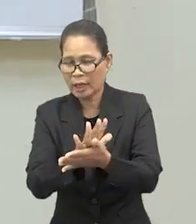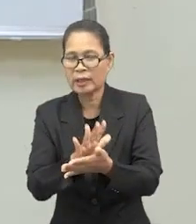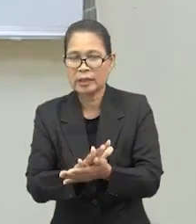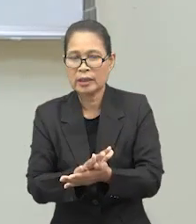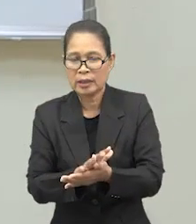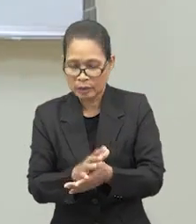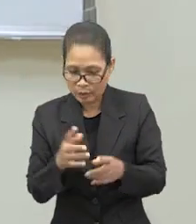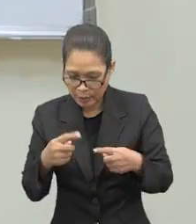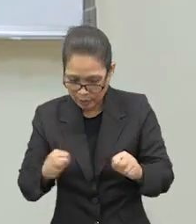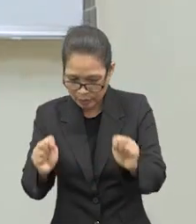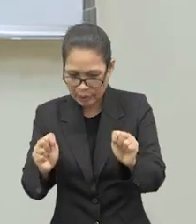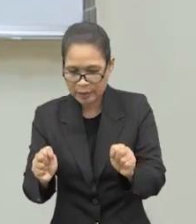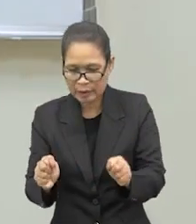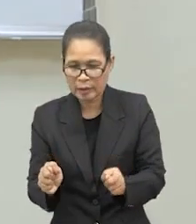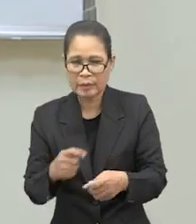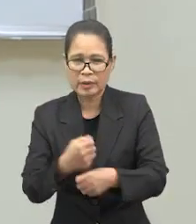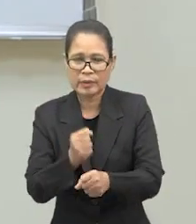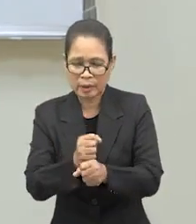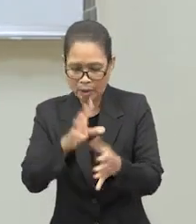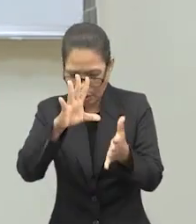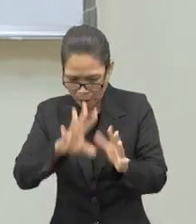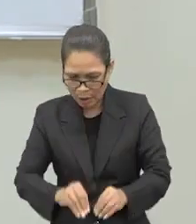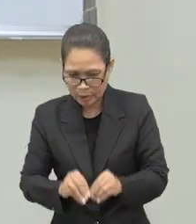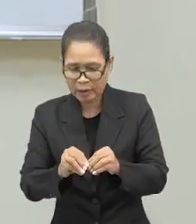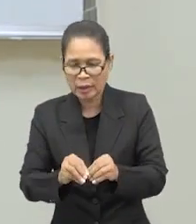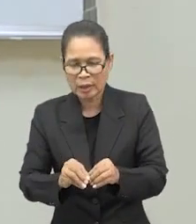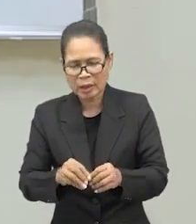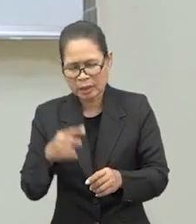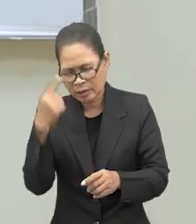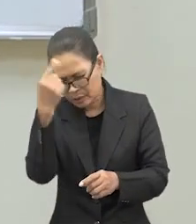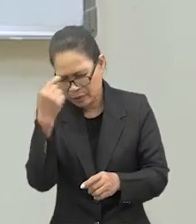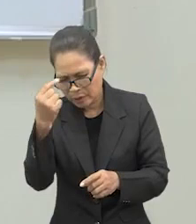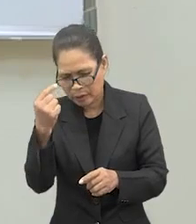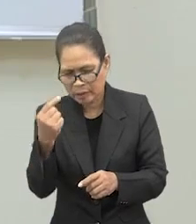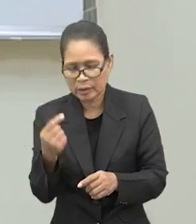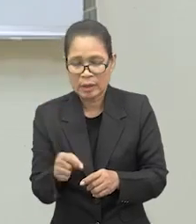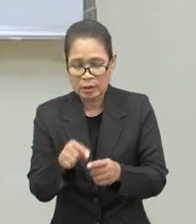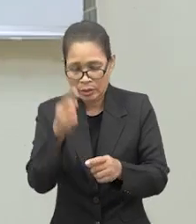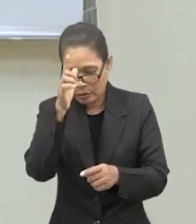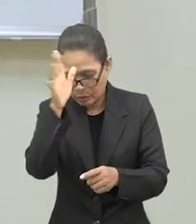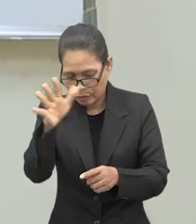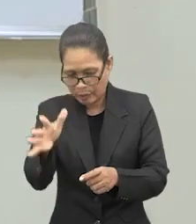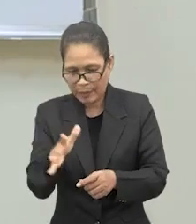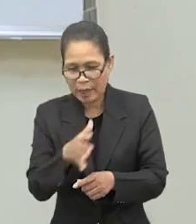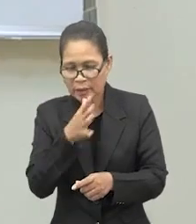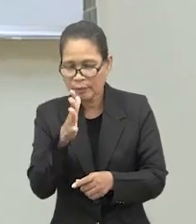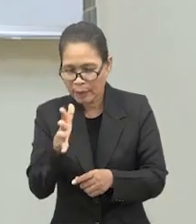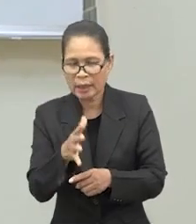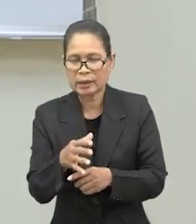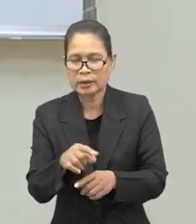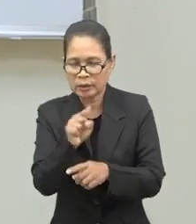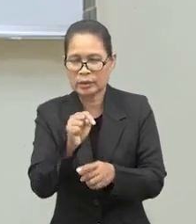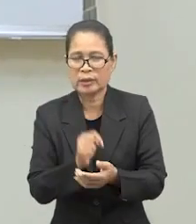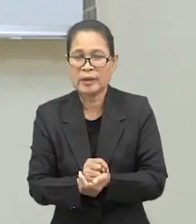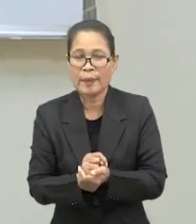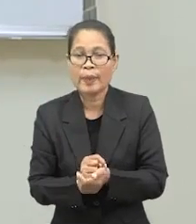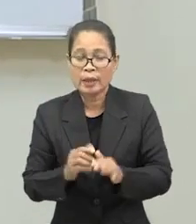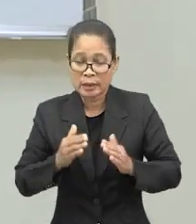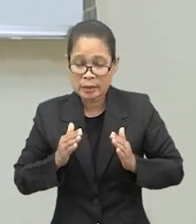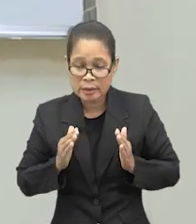nụ vì cồn điều mà hãy cồn chi diêm thưa ấy ỏ thế nào chẳng ngó cồn ảnh xu ba mạ dược ba nè cồn á